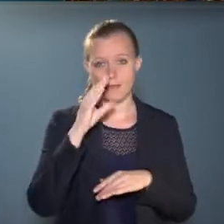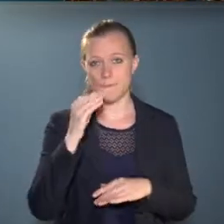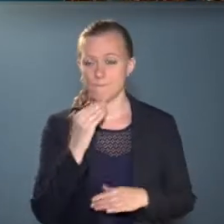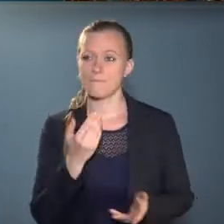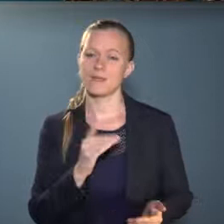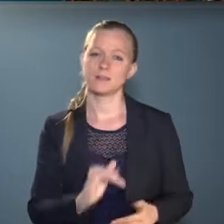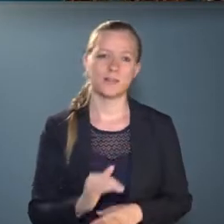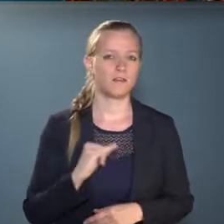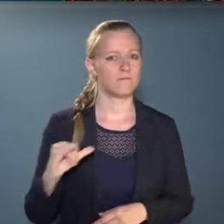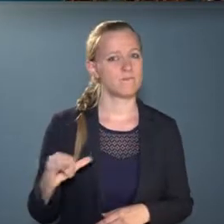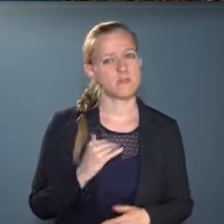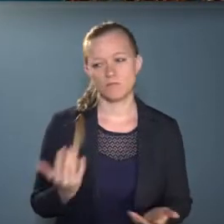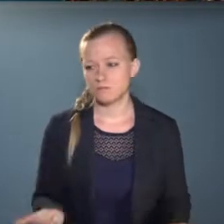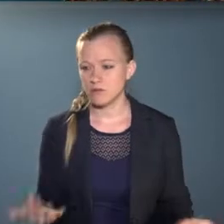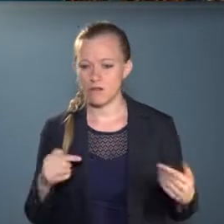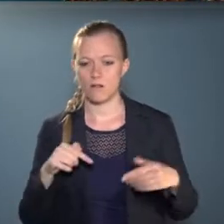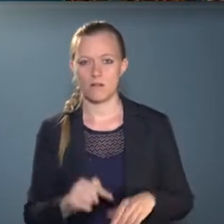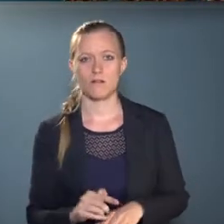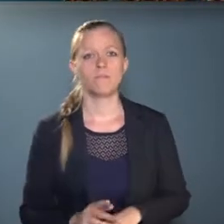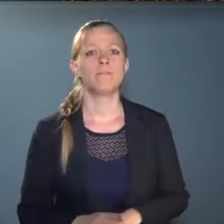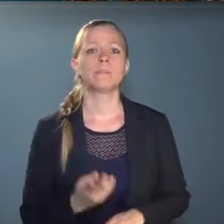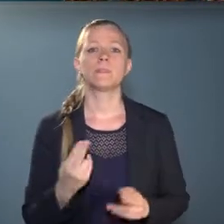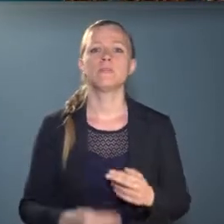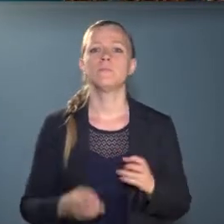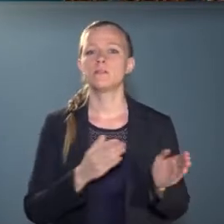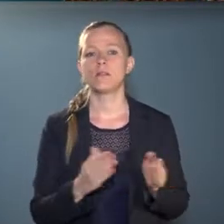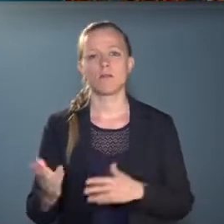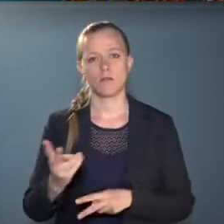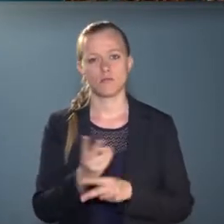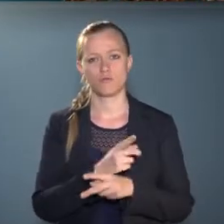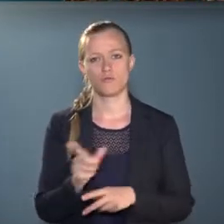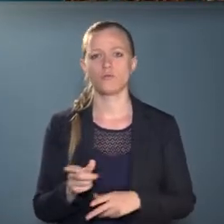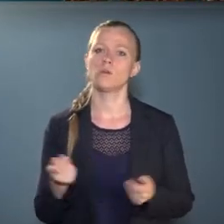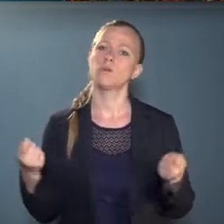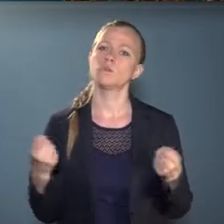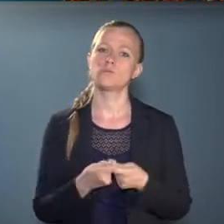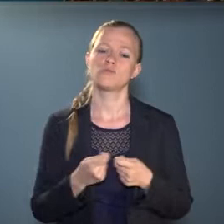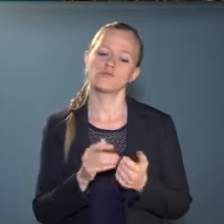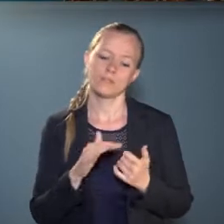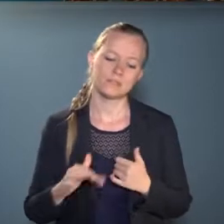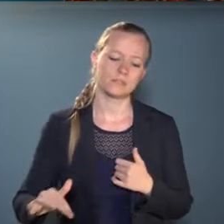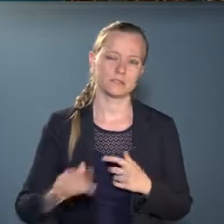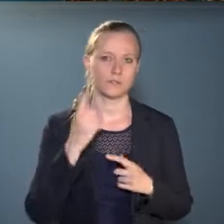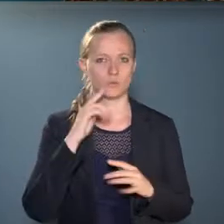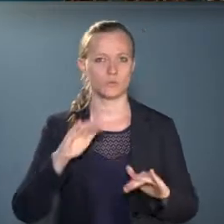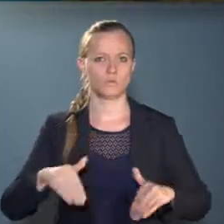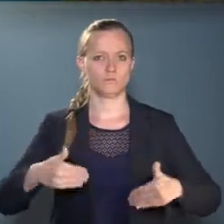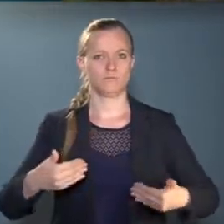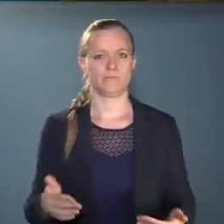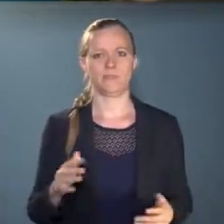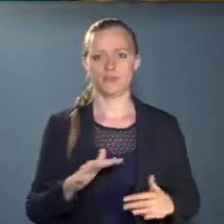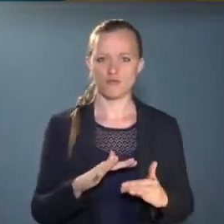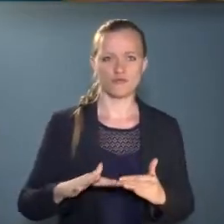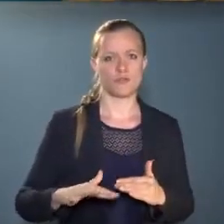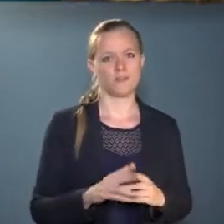gyerekeket, a fiatalokat, és a többi szakaszhoz hasonlóan egy közösségi térré szintéré tud válni a sétány